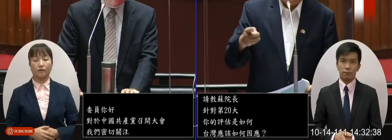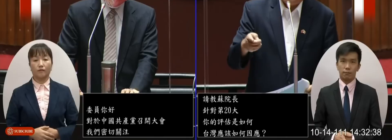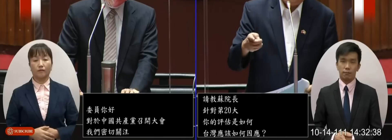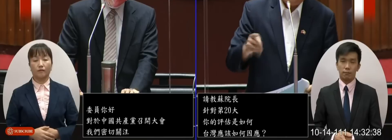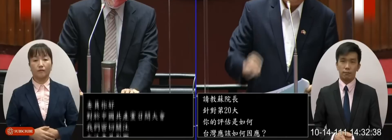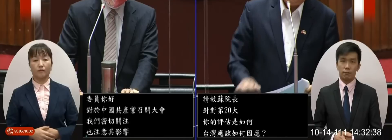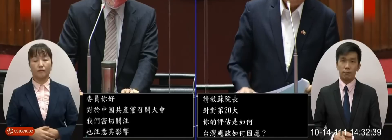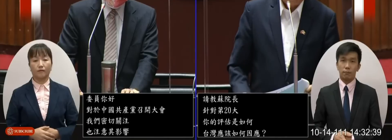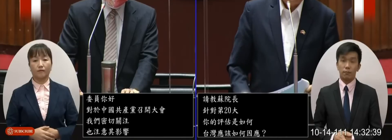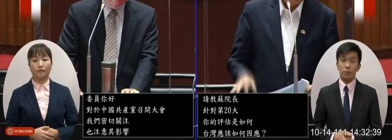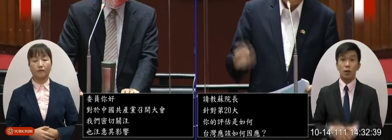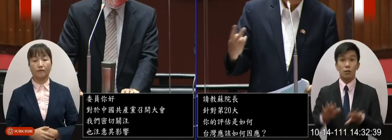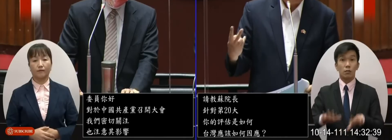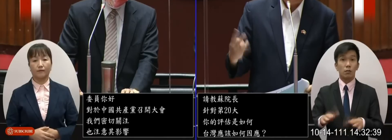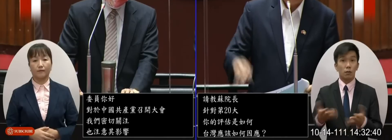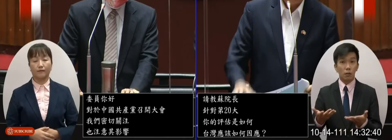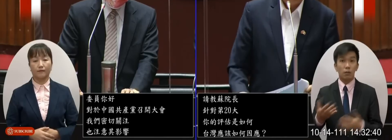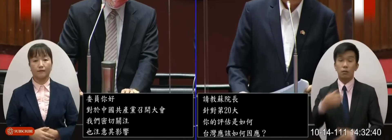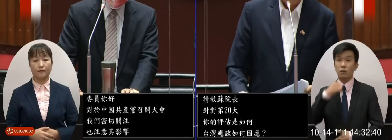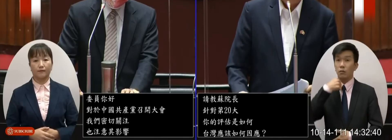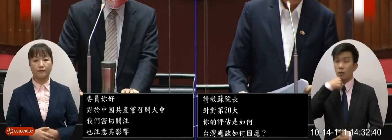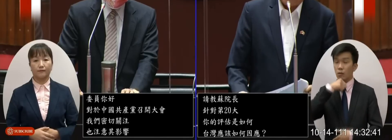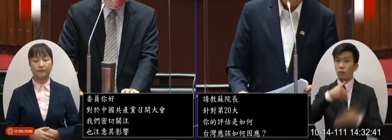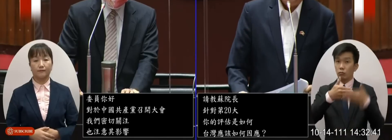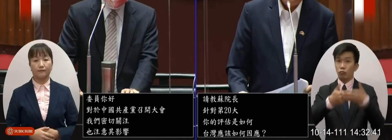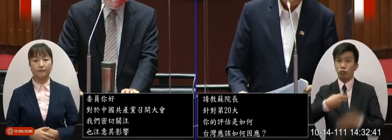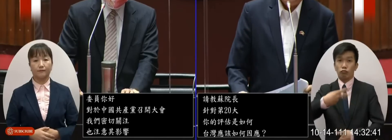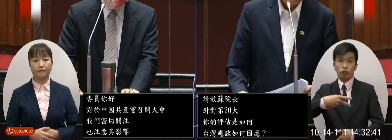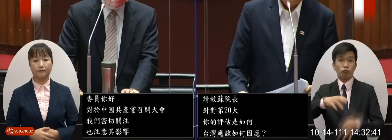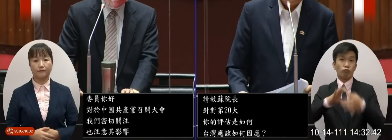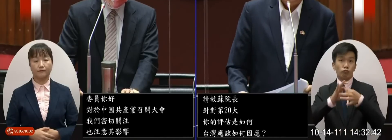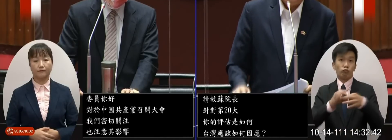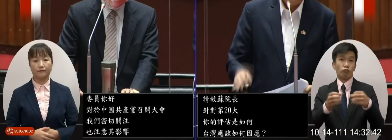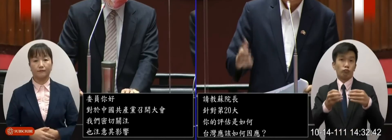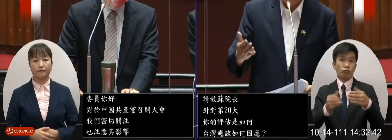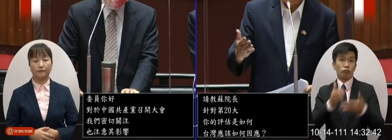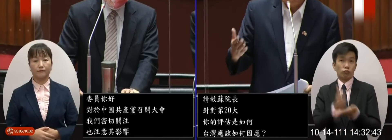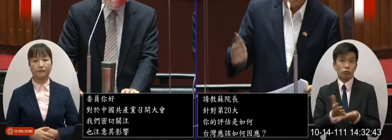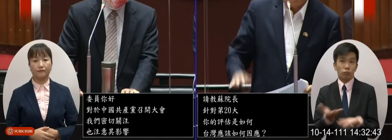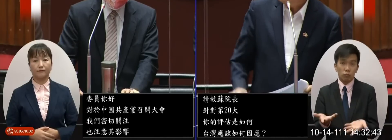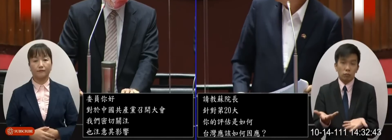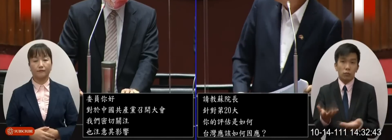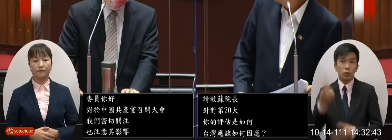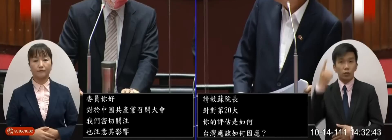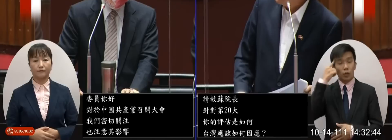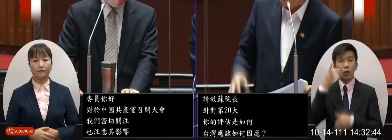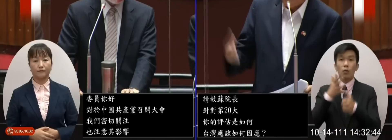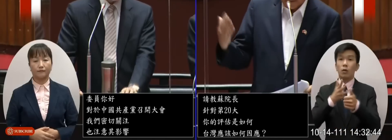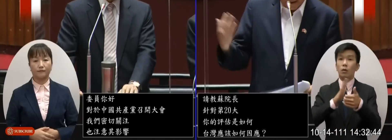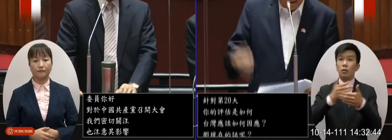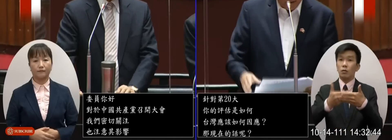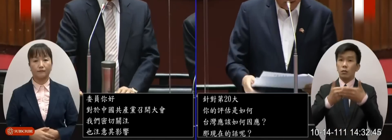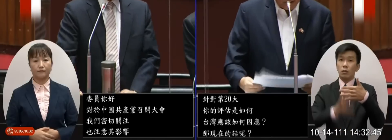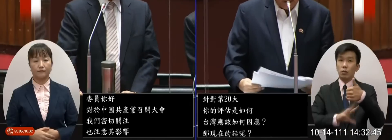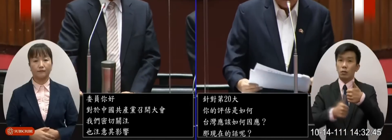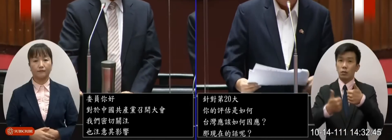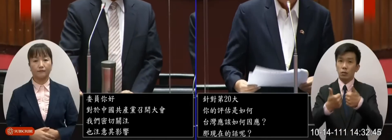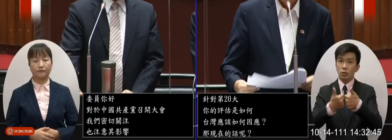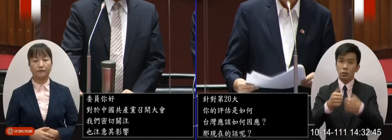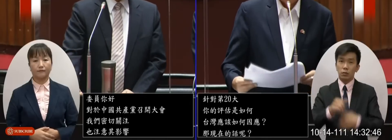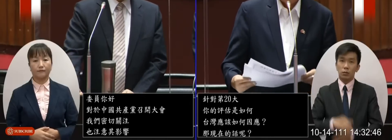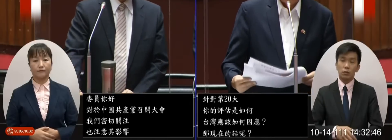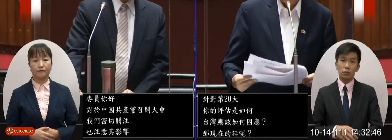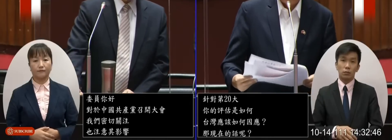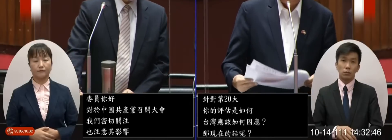那现在的话呢，我们现在两岸关系几乎都停止嘛，所以我想请教一下陆委会，你们在这段期